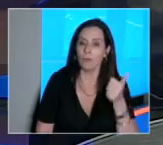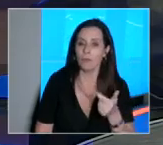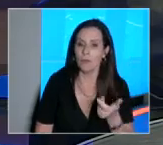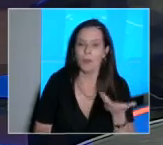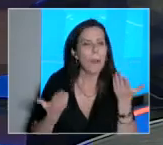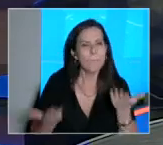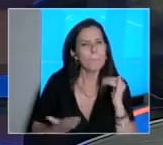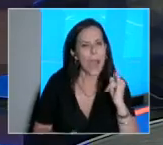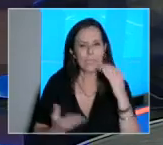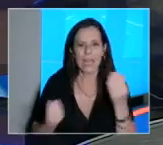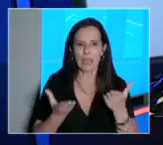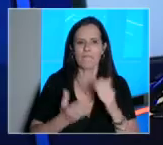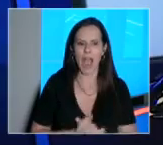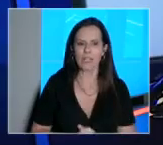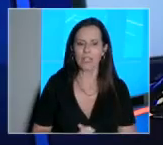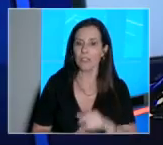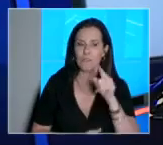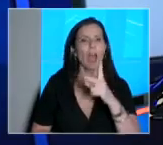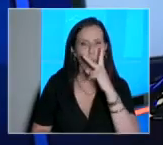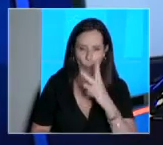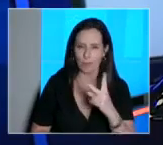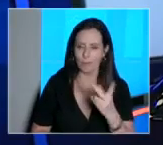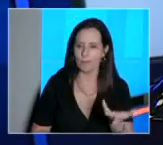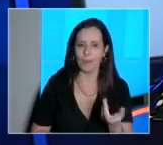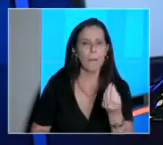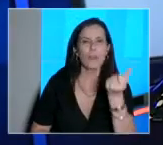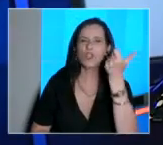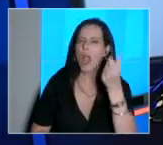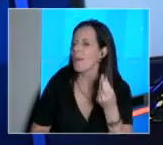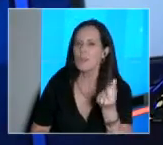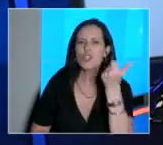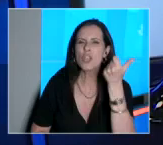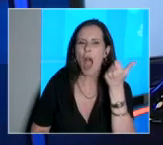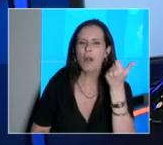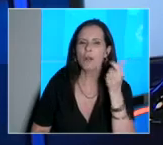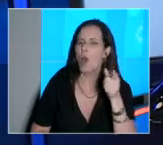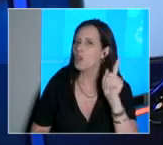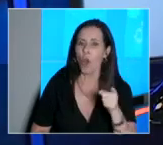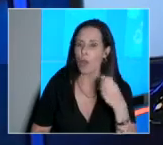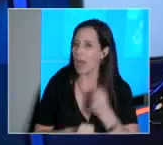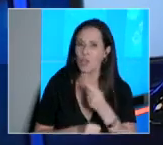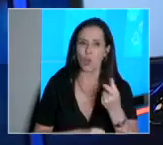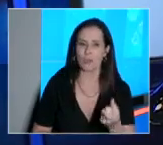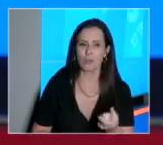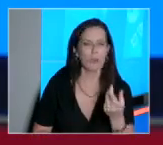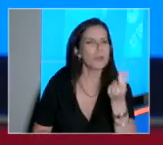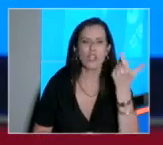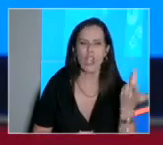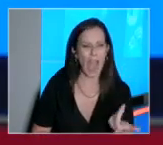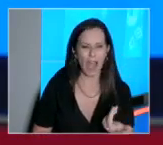כבר... מה זה הדבר הזה? בדיוק. ואתה רואה, בשנייה, הוא היה יכול לעשות ברור, את זה. ברור, החלטה פשוטה.